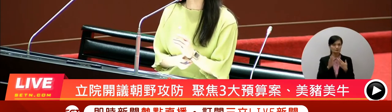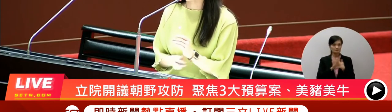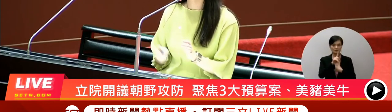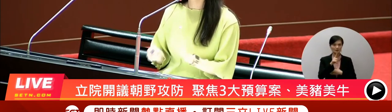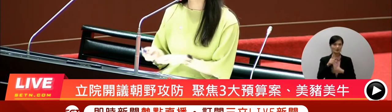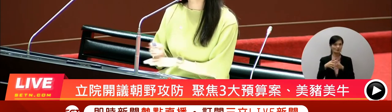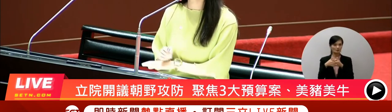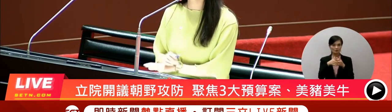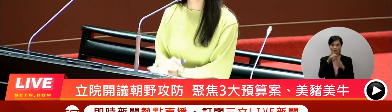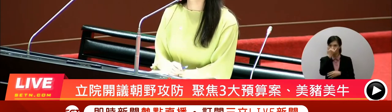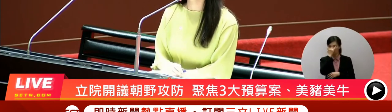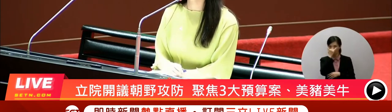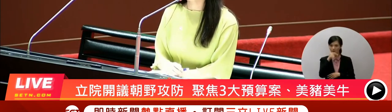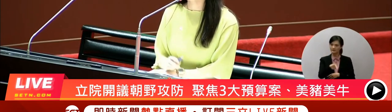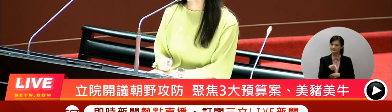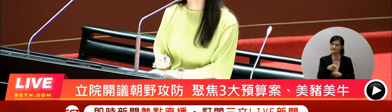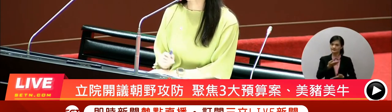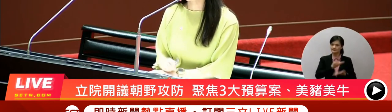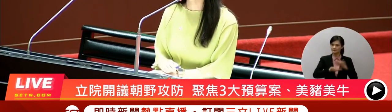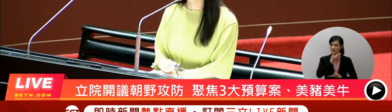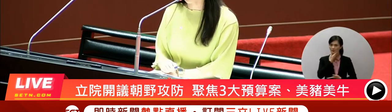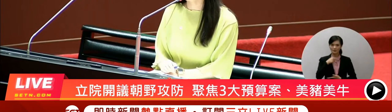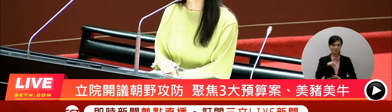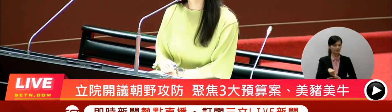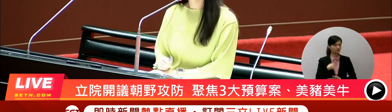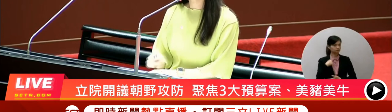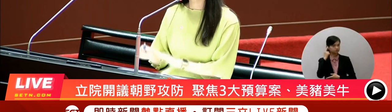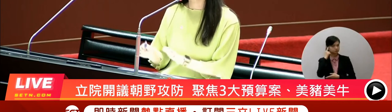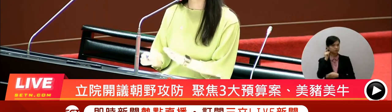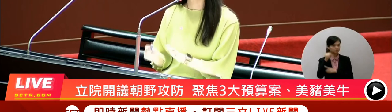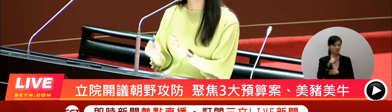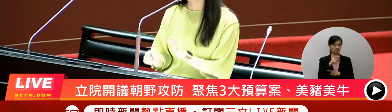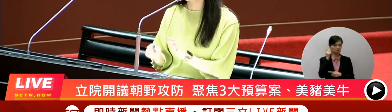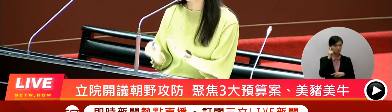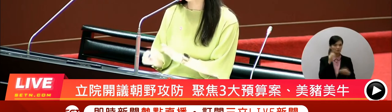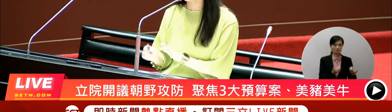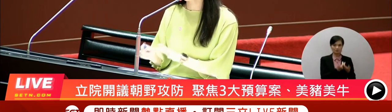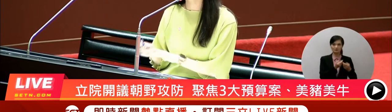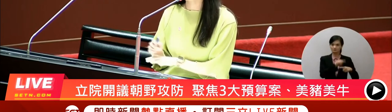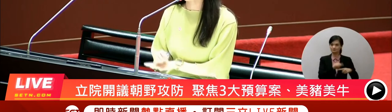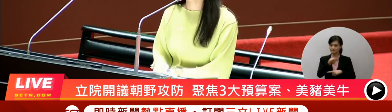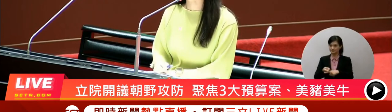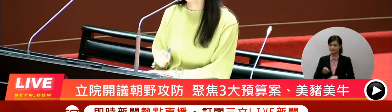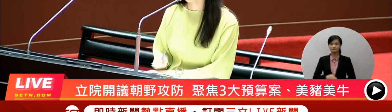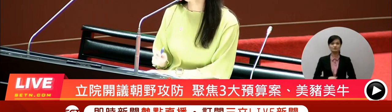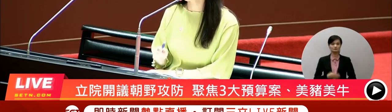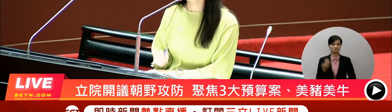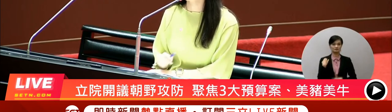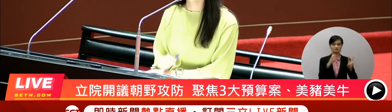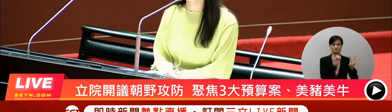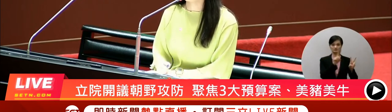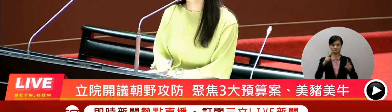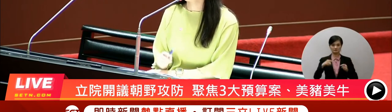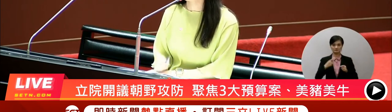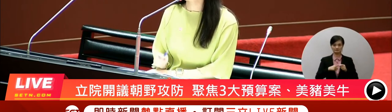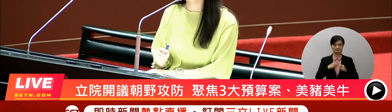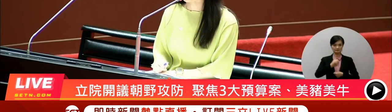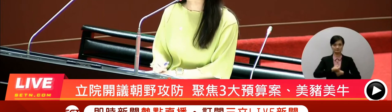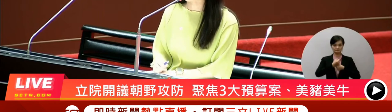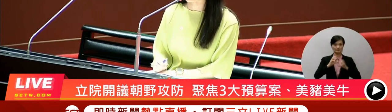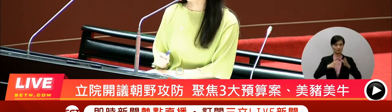的话，同意跟不同意的比例大概是各一半哦。但是其实我们从2012年刚刚讲马英九政府的时候就已